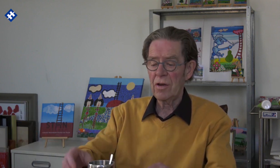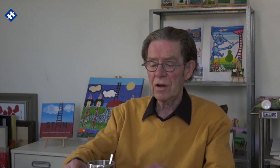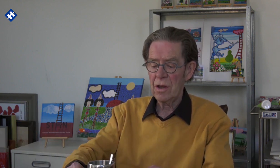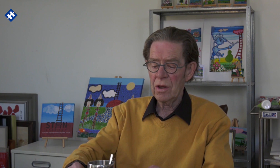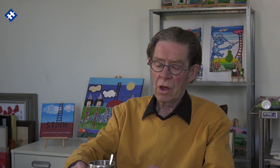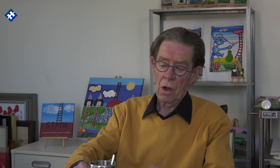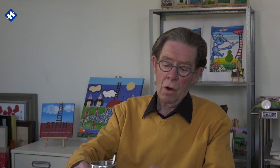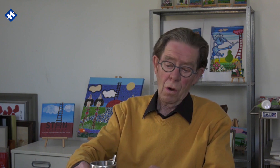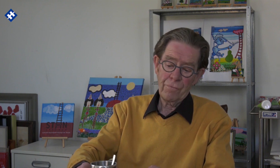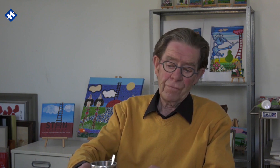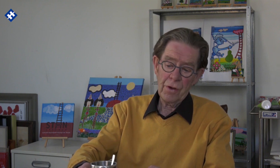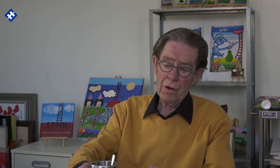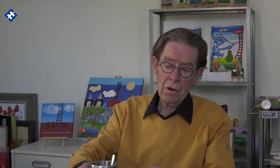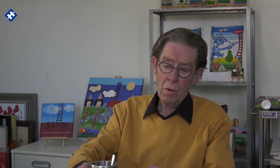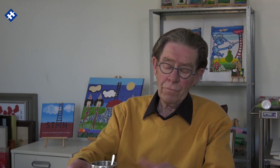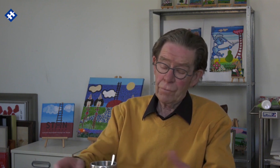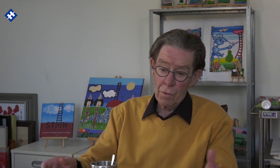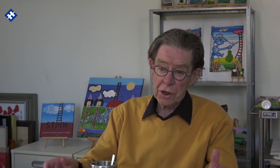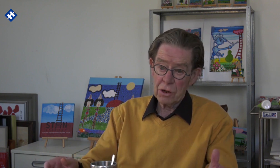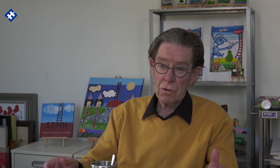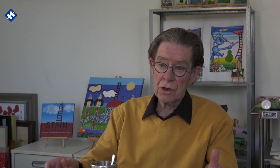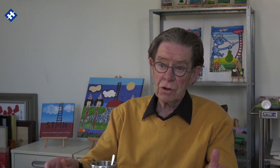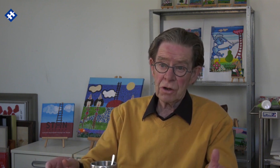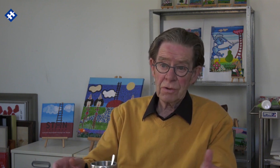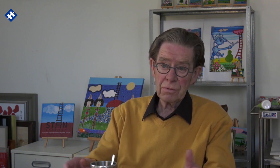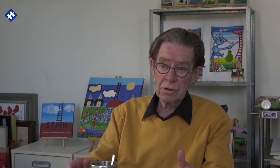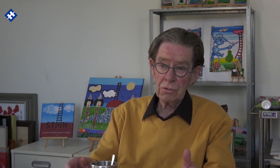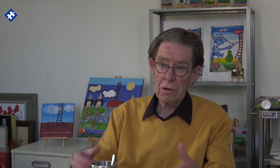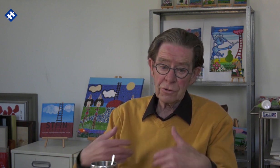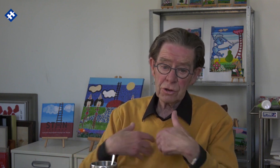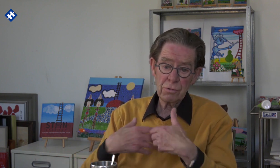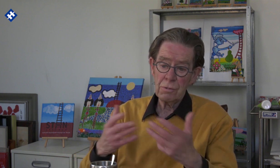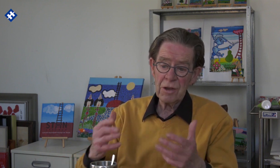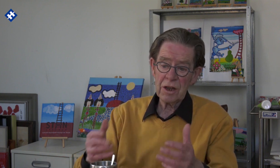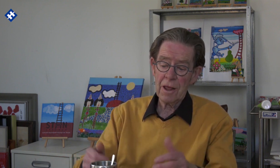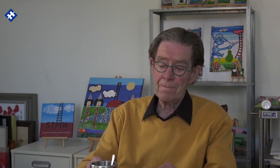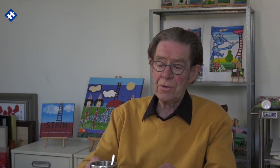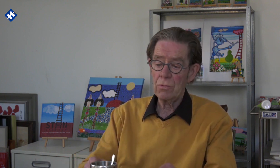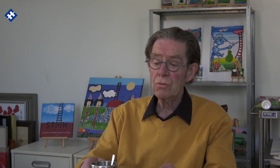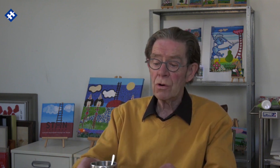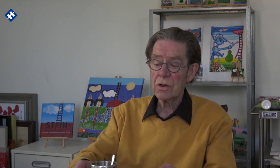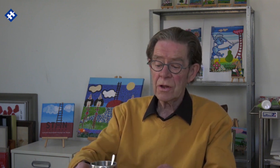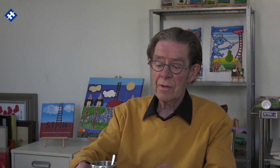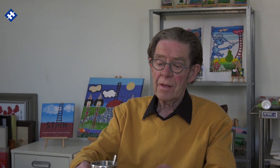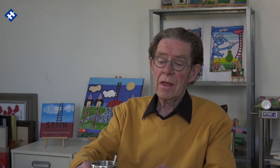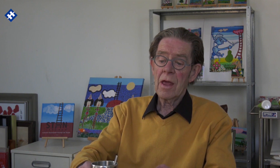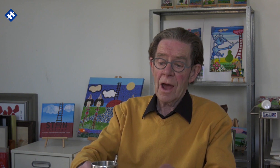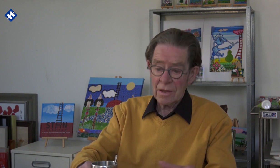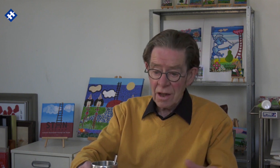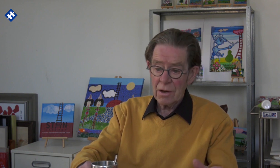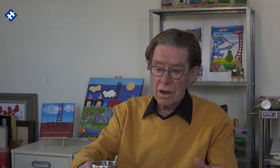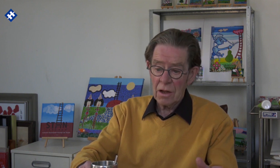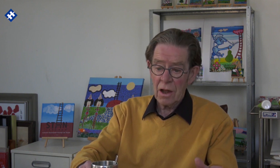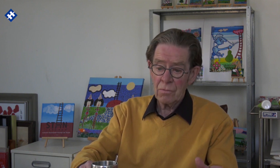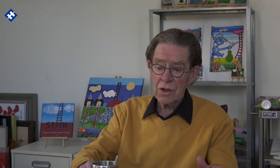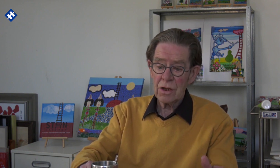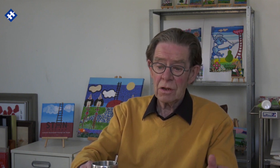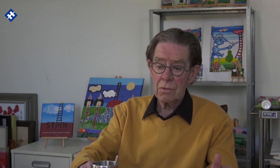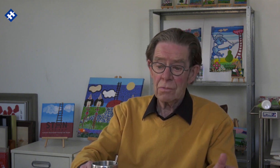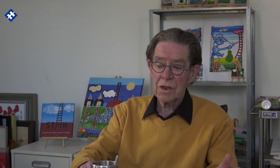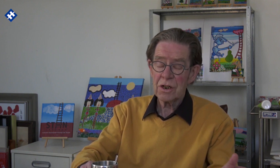kunnen filmen. Of die koorstukken, wat er nu gaat is voor wie mecht hij, die woonwagens. En